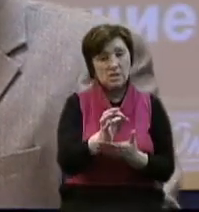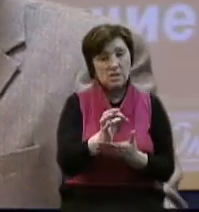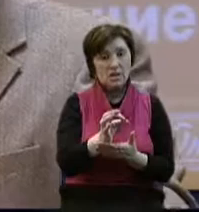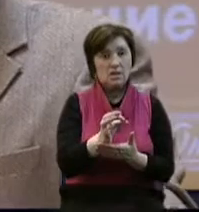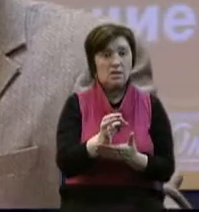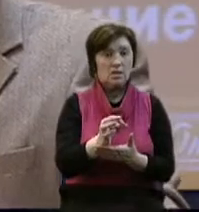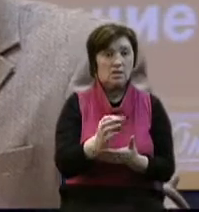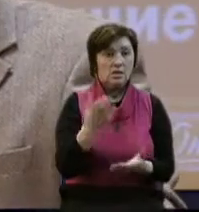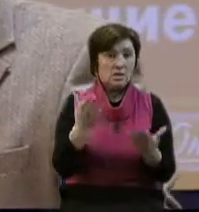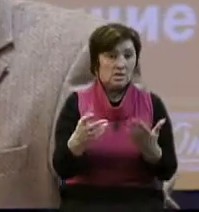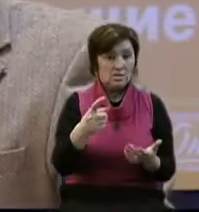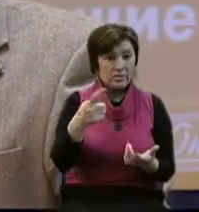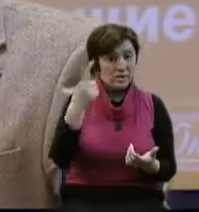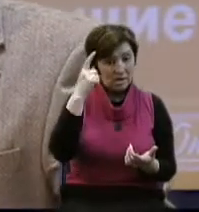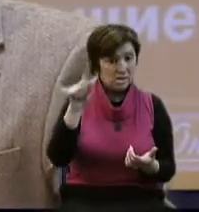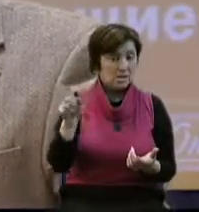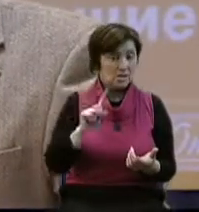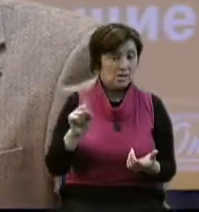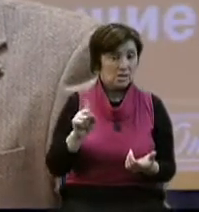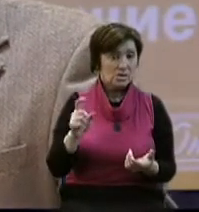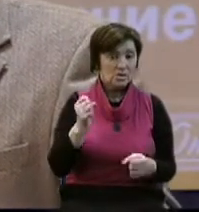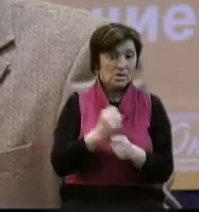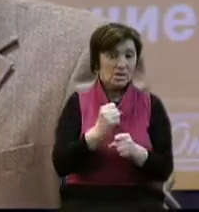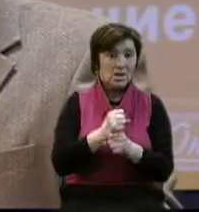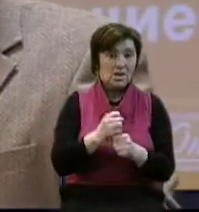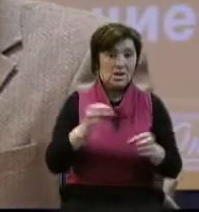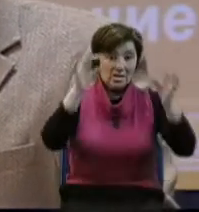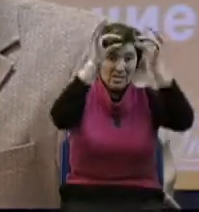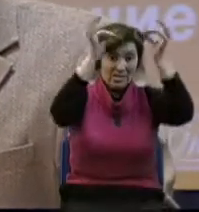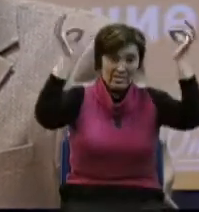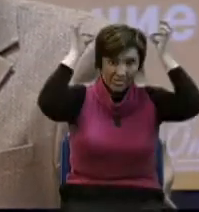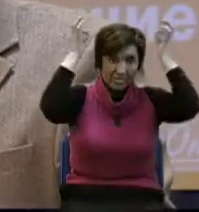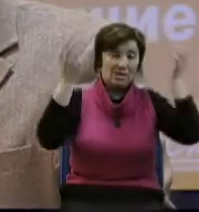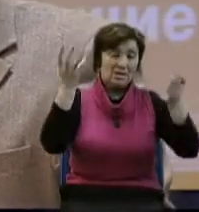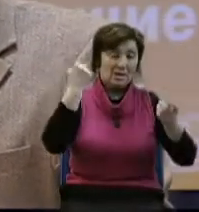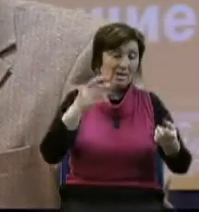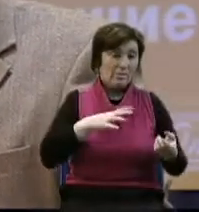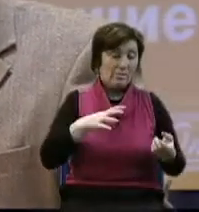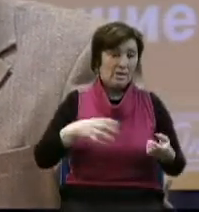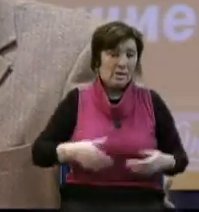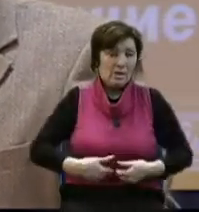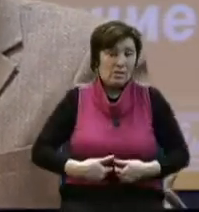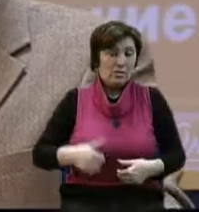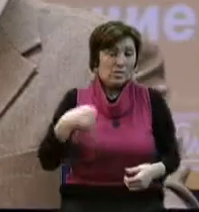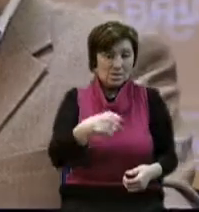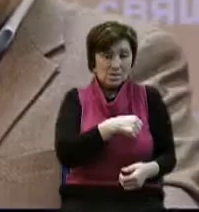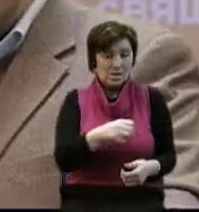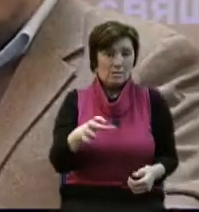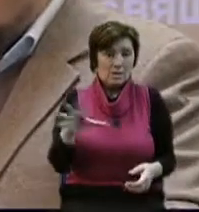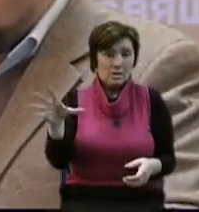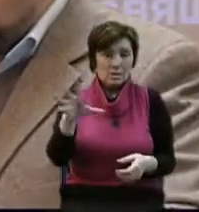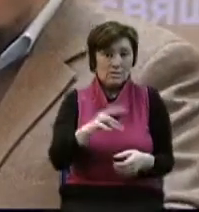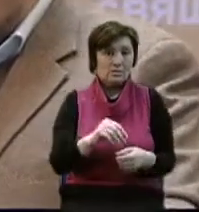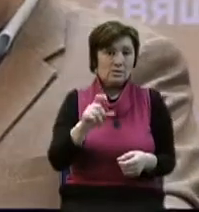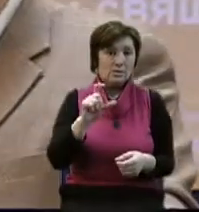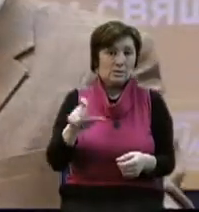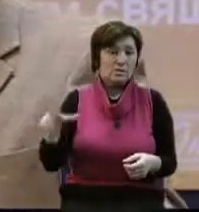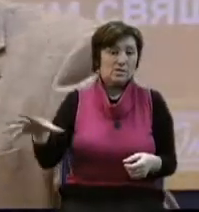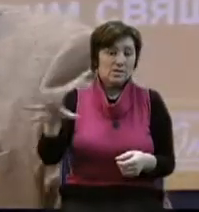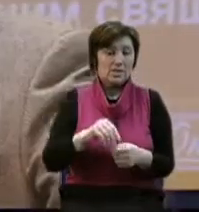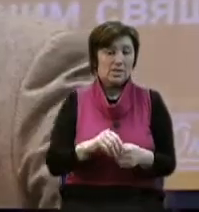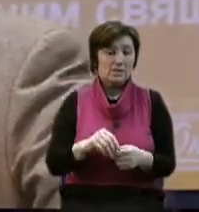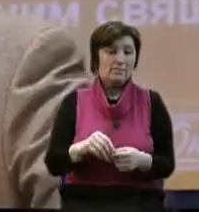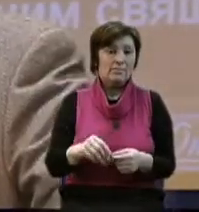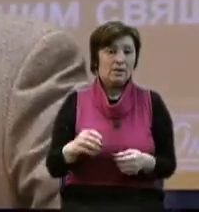разве вы не читали, что сделал Давид, когда взалкал сам и бывшие с ним, как он вошел в дом Божий и ел